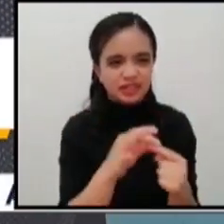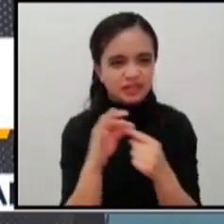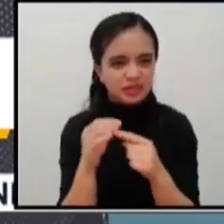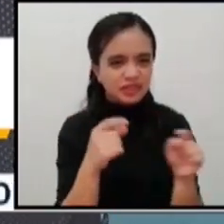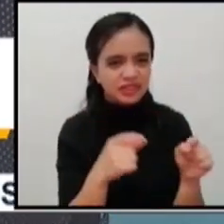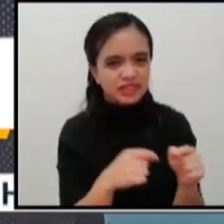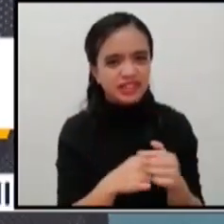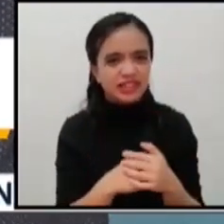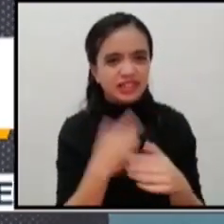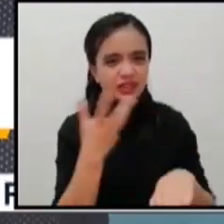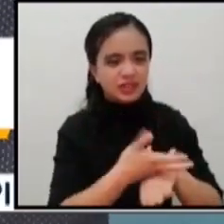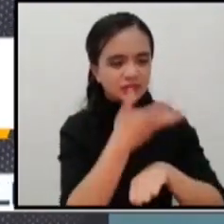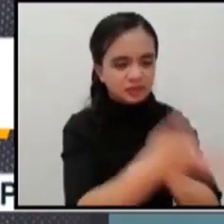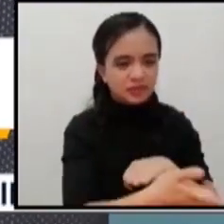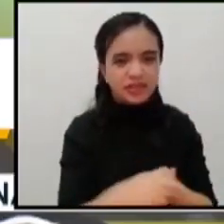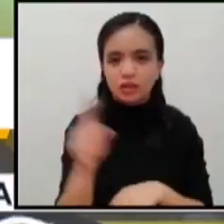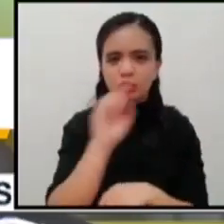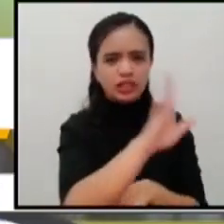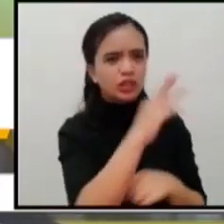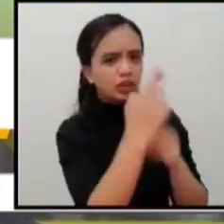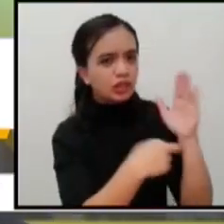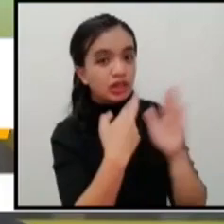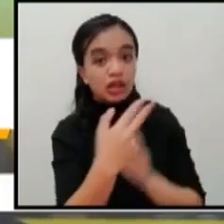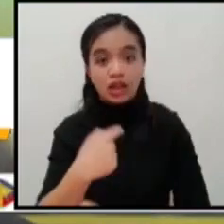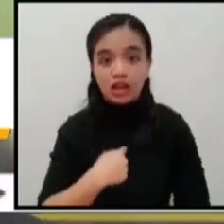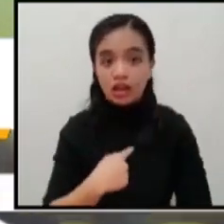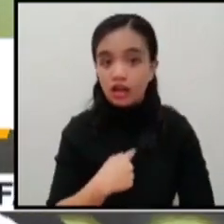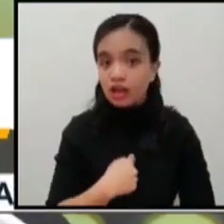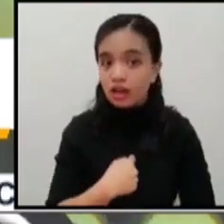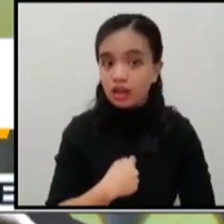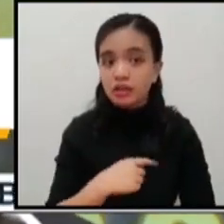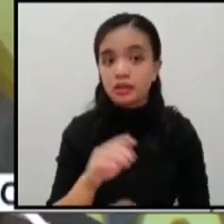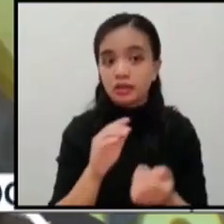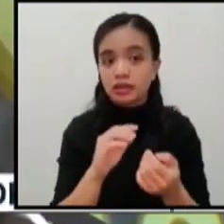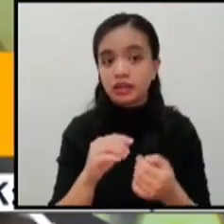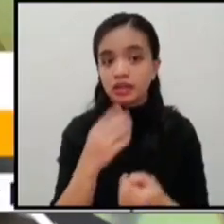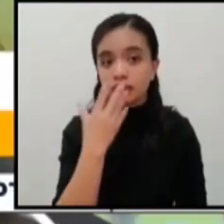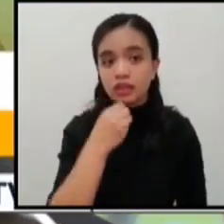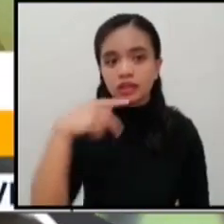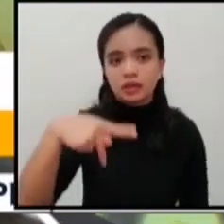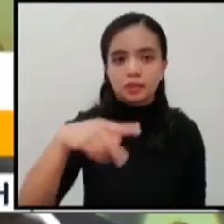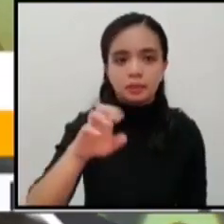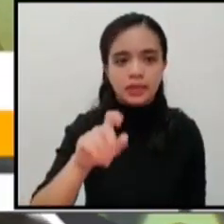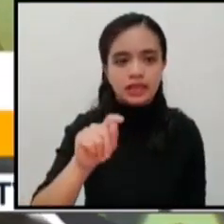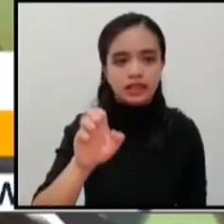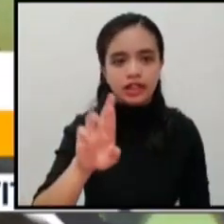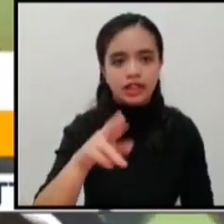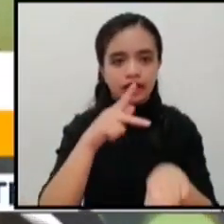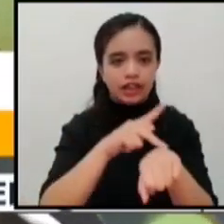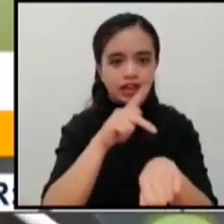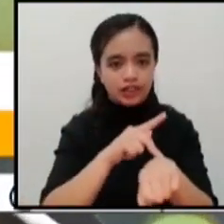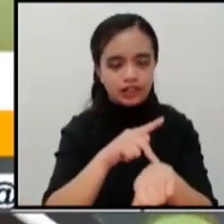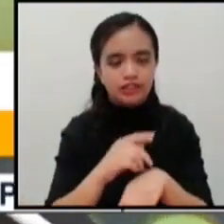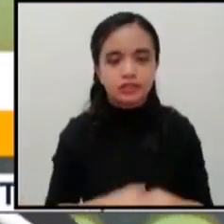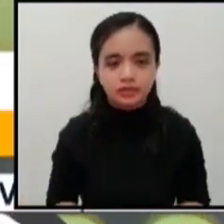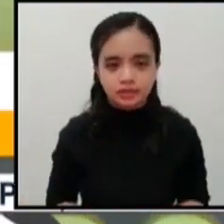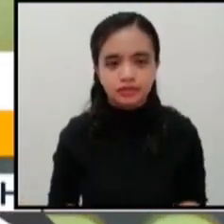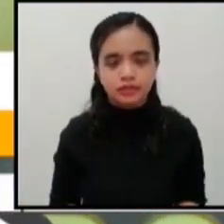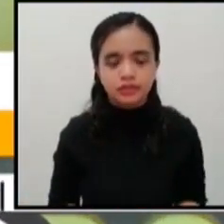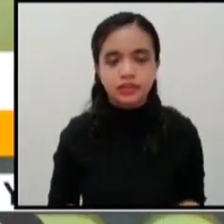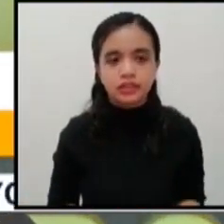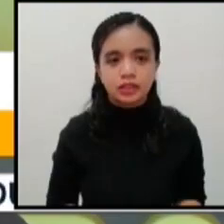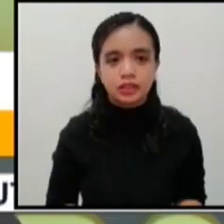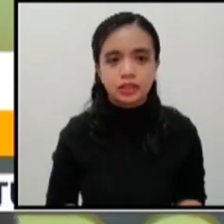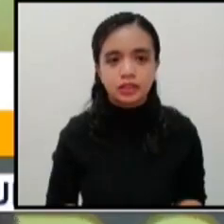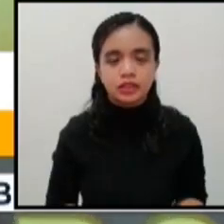po ang naging role ninyo po? Ako po, gumanap po ako bilang si Pedro. Saint Peter. Opo, si Peter. Sa paghahanda